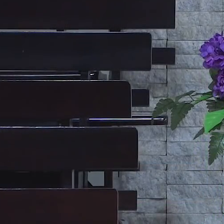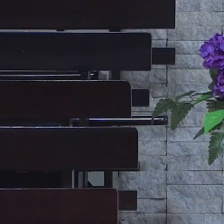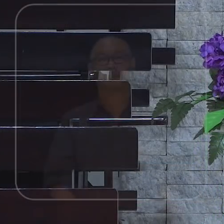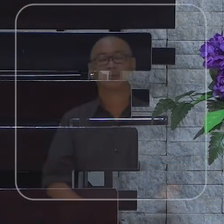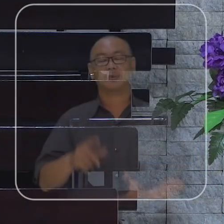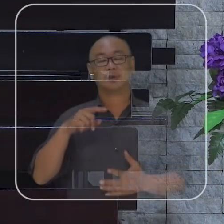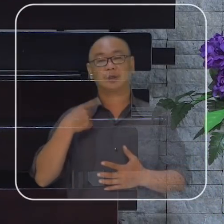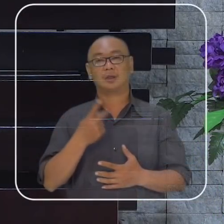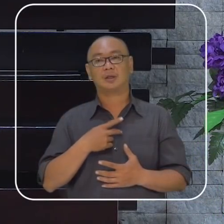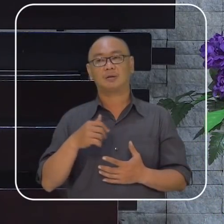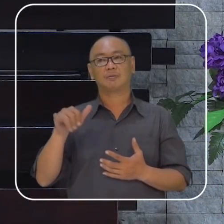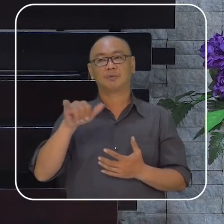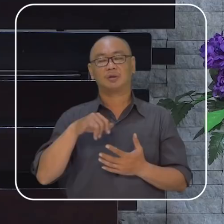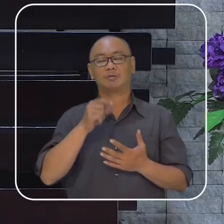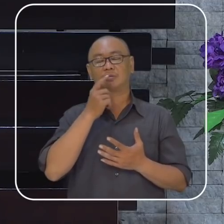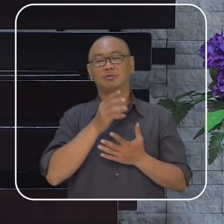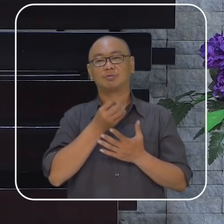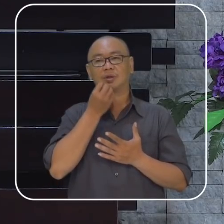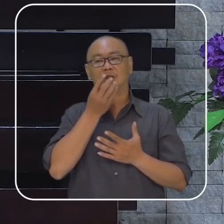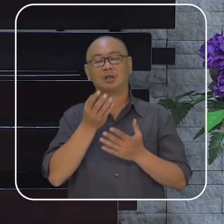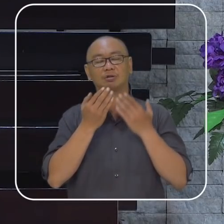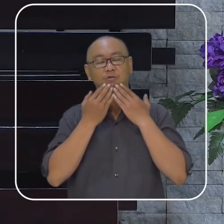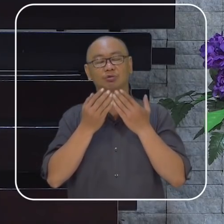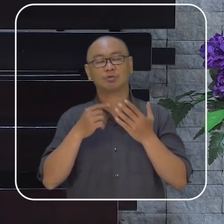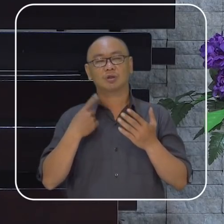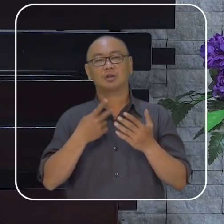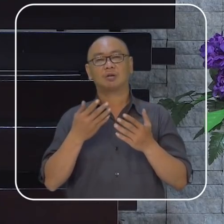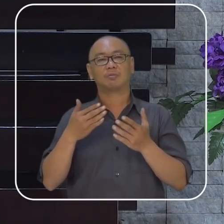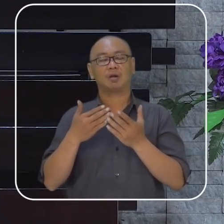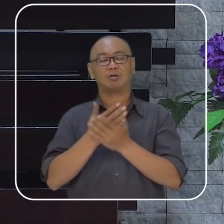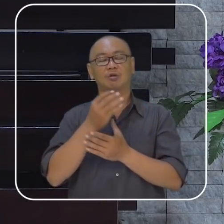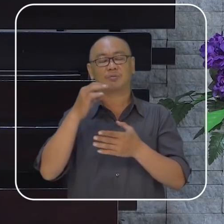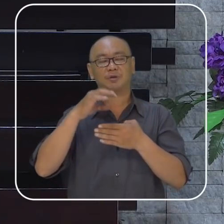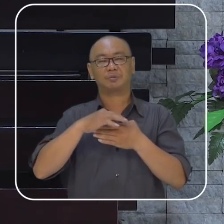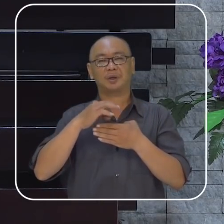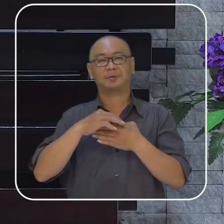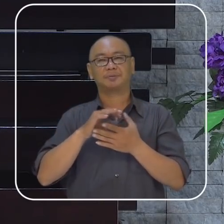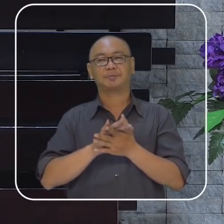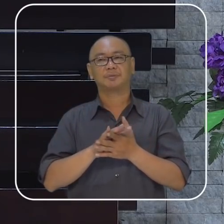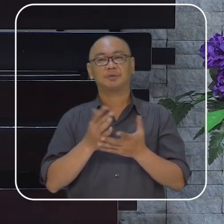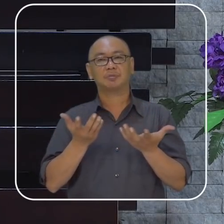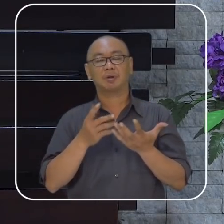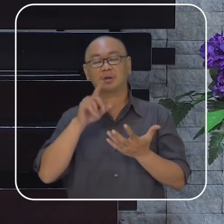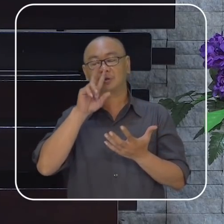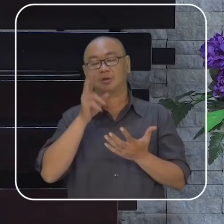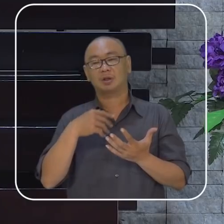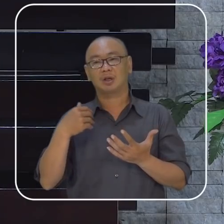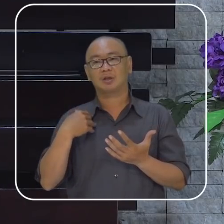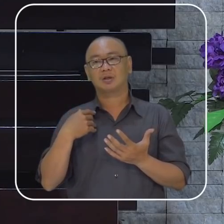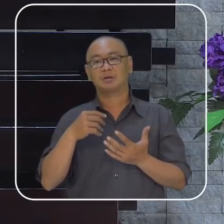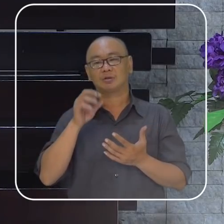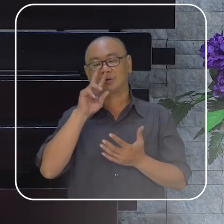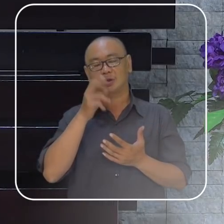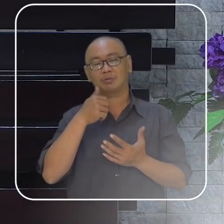Kini kita bersama diajak untuk menyatakan syukur kita pada Tuhan melalui persembahan. Dimanapun saudara berada, saudara